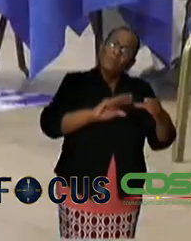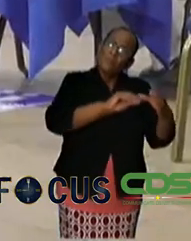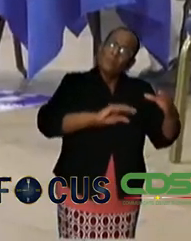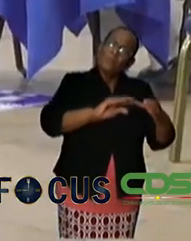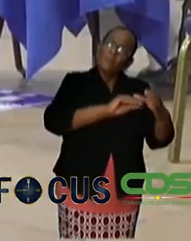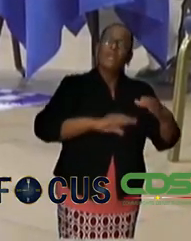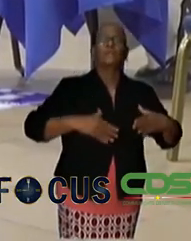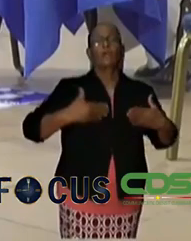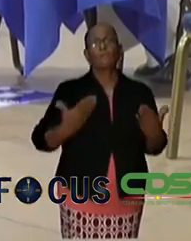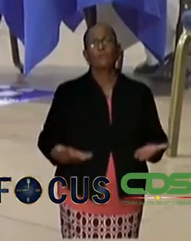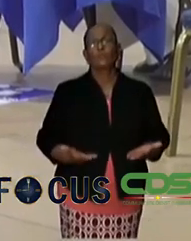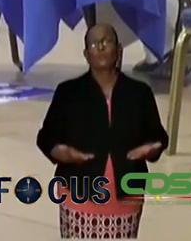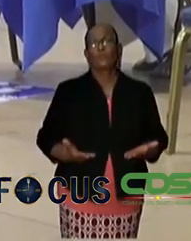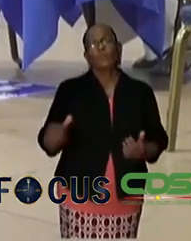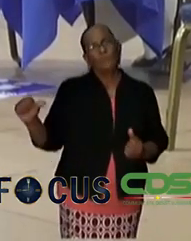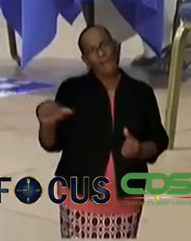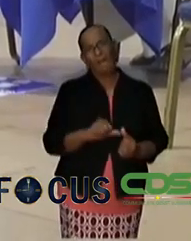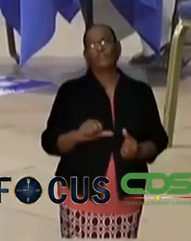dus